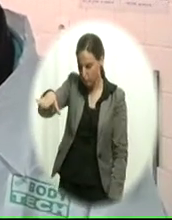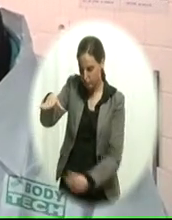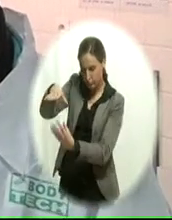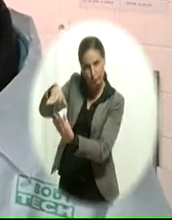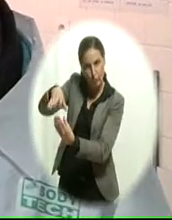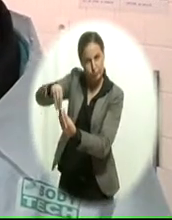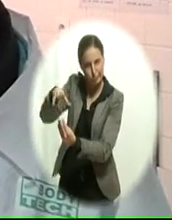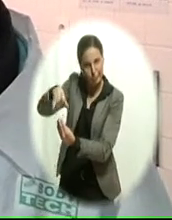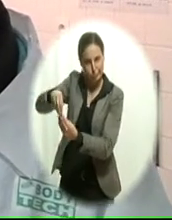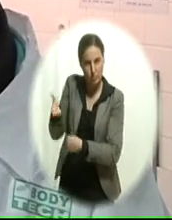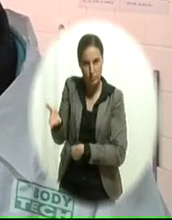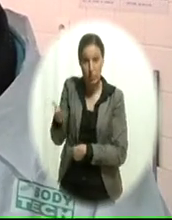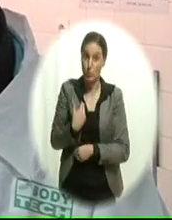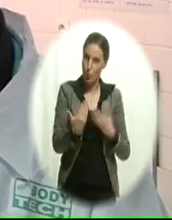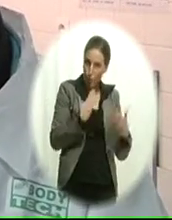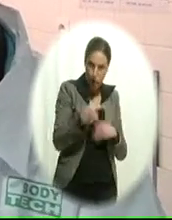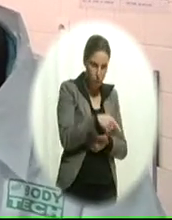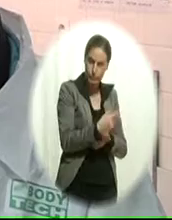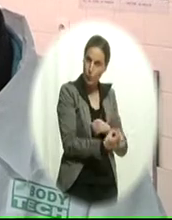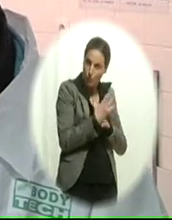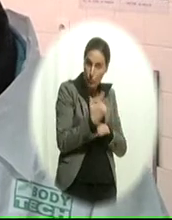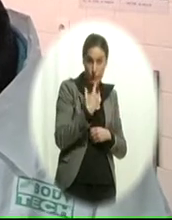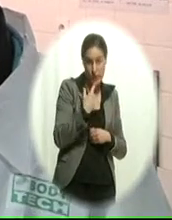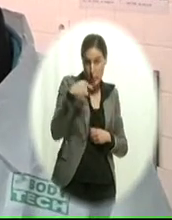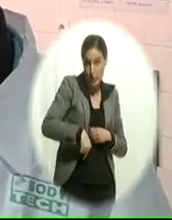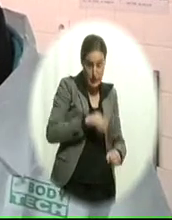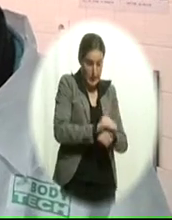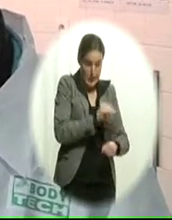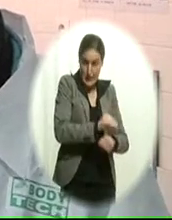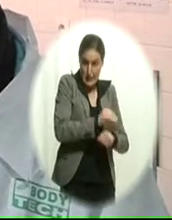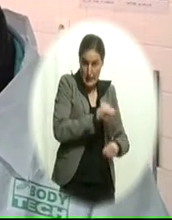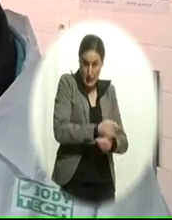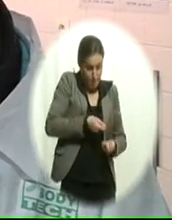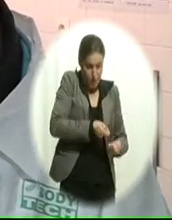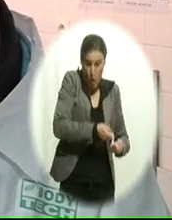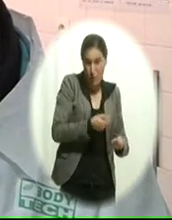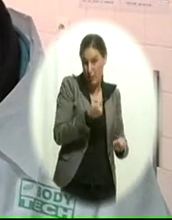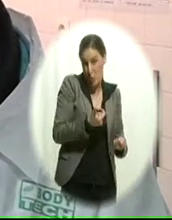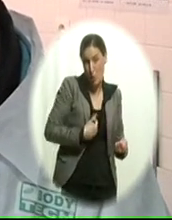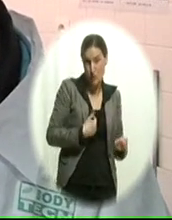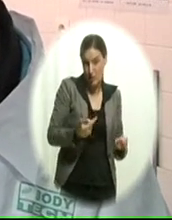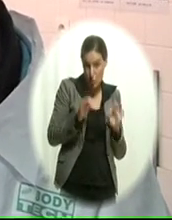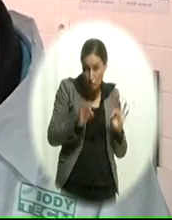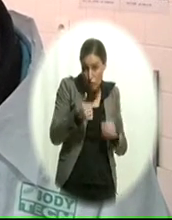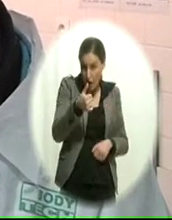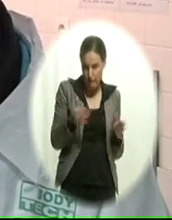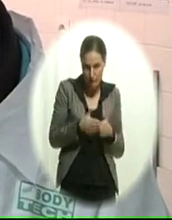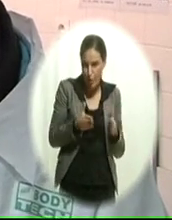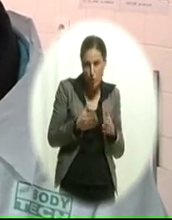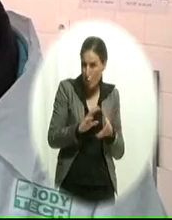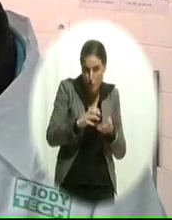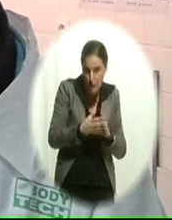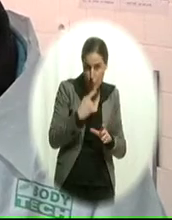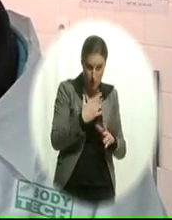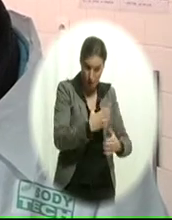donc lui ouvrir la gueule pour lui mettre du hareng, tant qu'il ne s'alimente pas seul, dont un qui est vraiment très très compliqué, là s'il n'accepte pas justement le poisson.